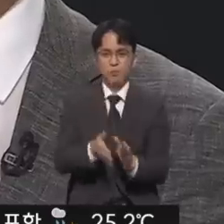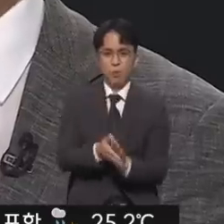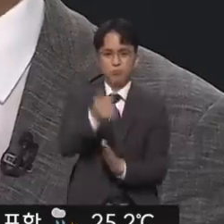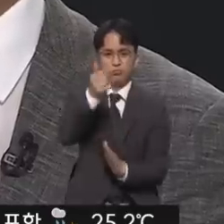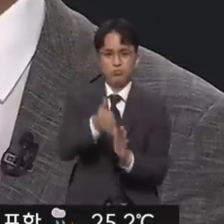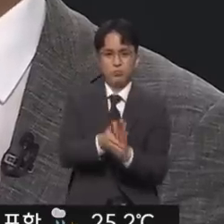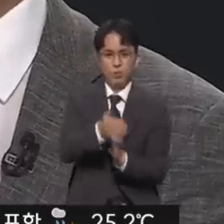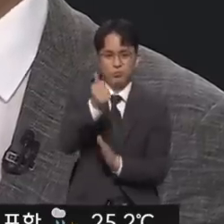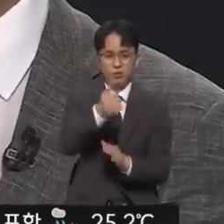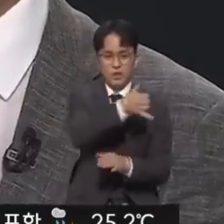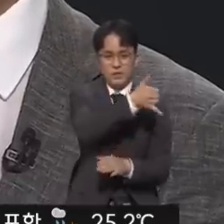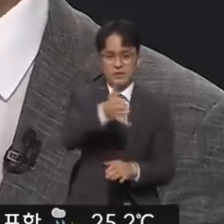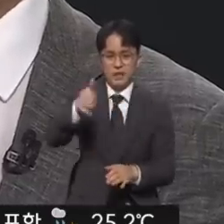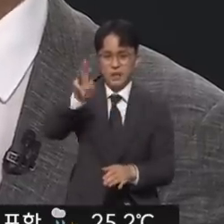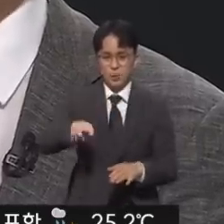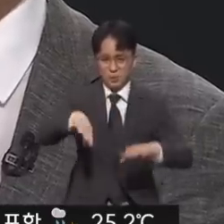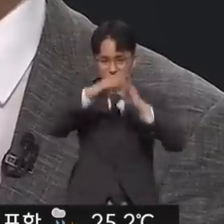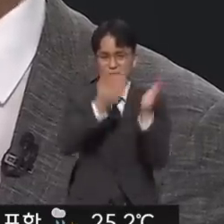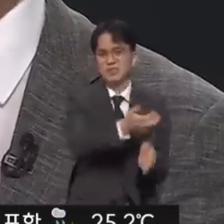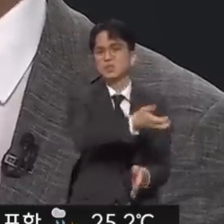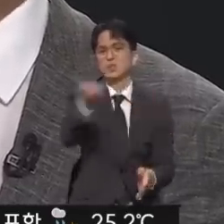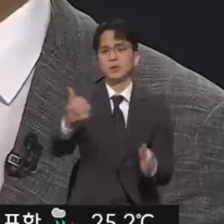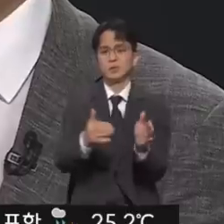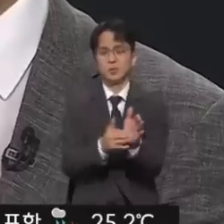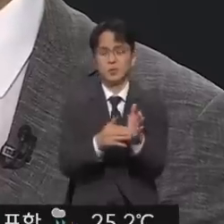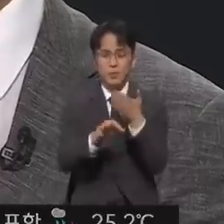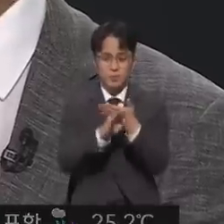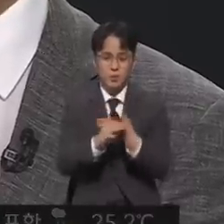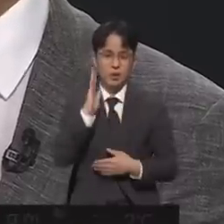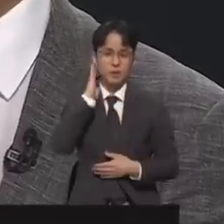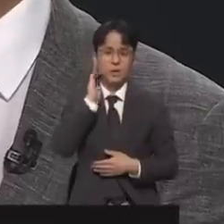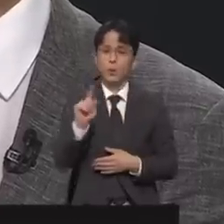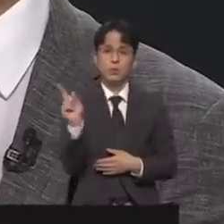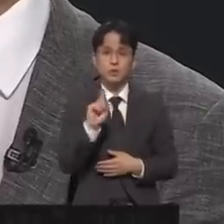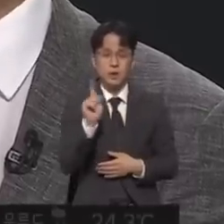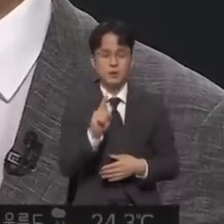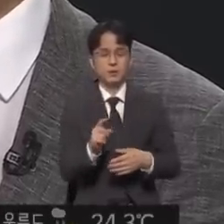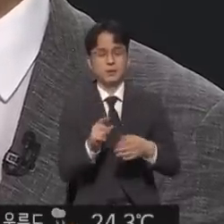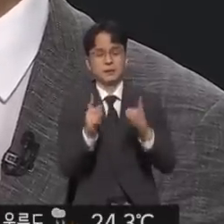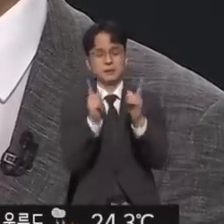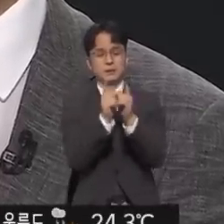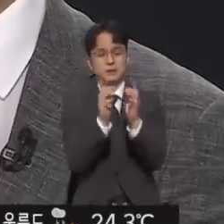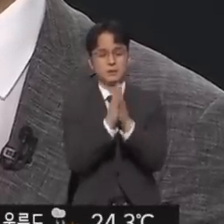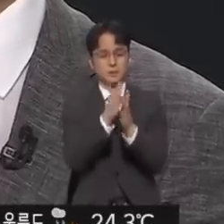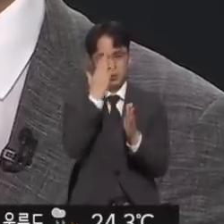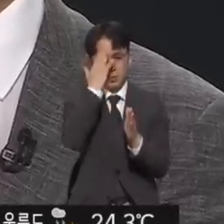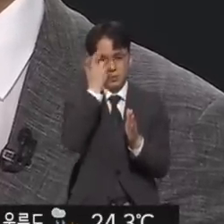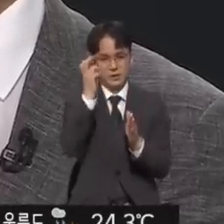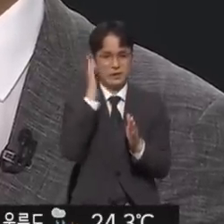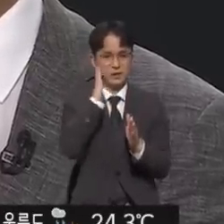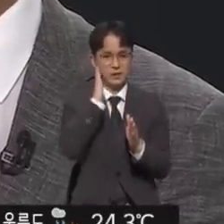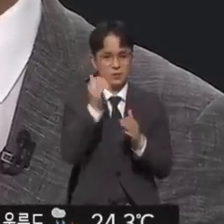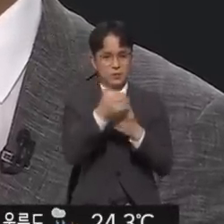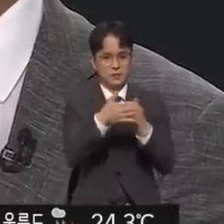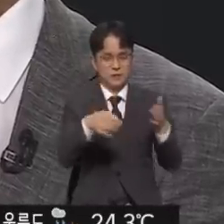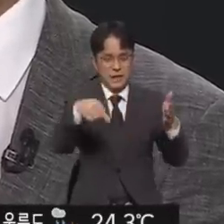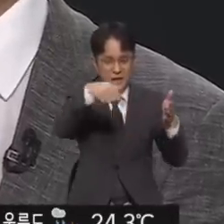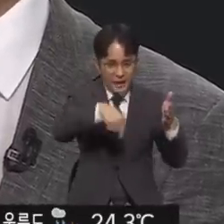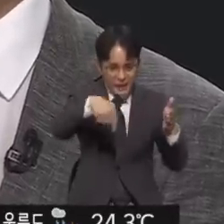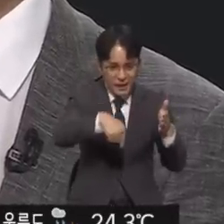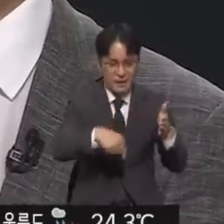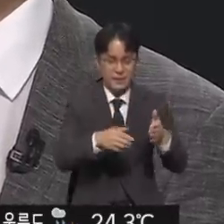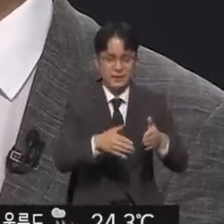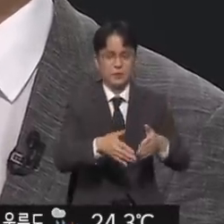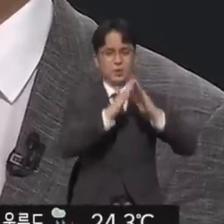참 모드라고 앉아서 이거 어떻게 나 걱정도 좀 하시고 같이 상의도 하시고 그 저녁을 같이 그이 이거